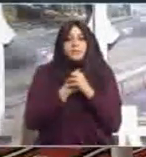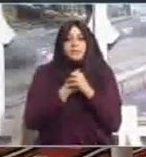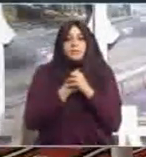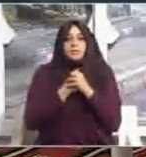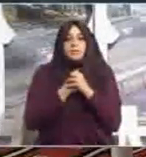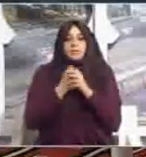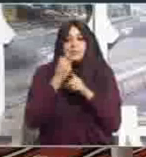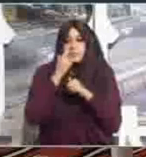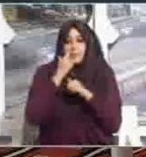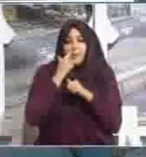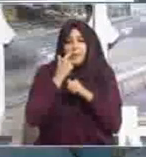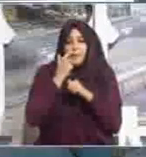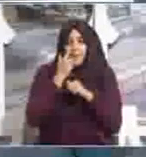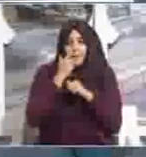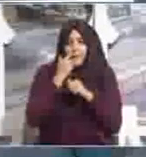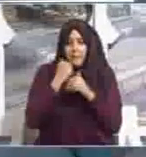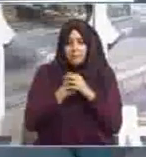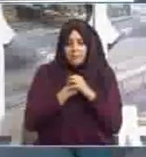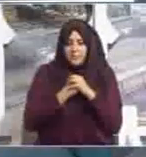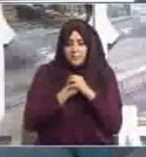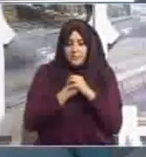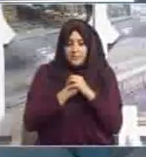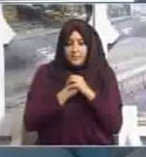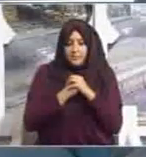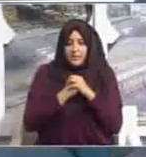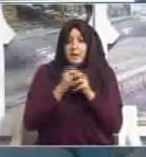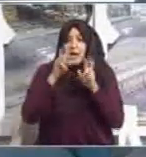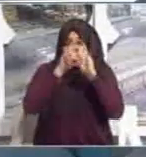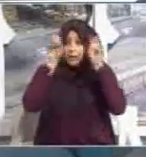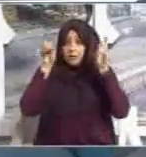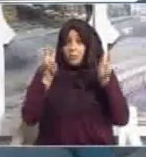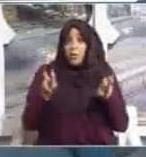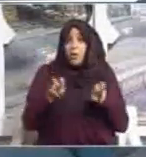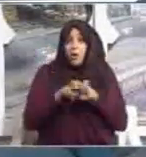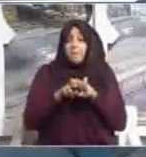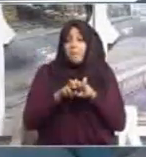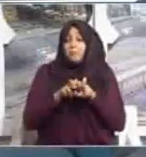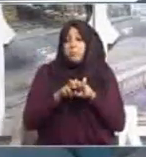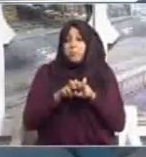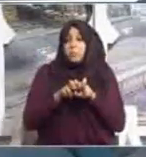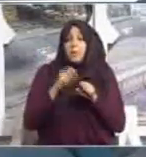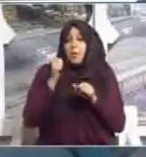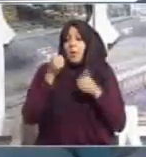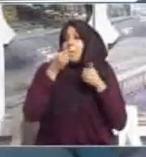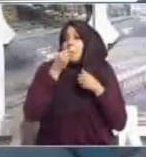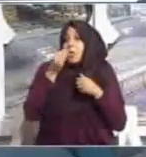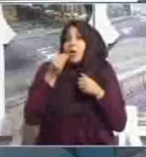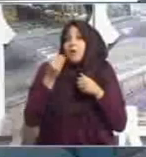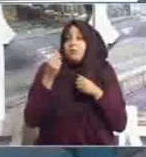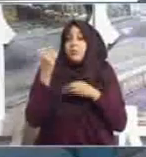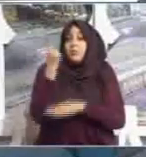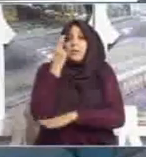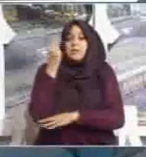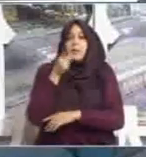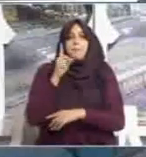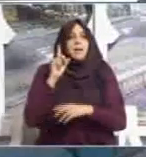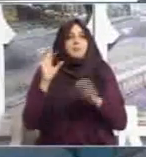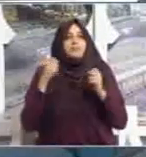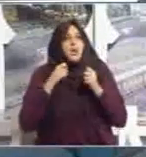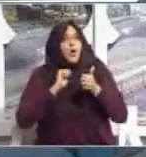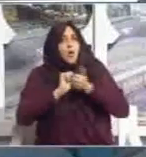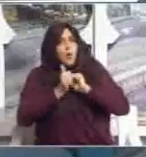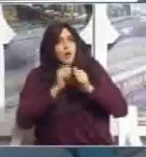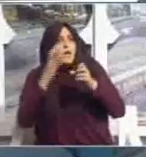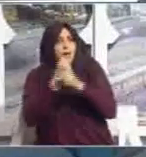كنت متفوقة والشهادة تاعي تشهد على تفوقي، وإنما ما تحصلتش نعمل لي